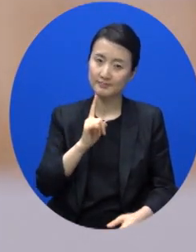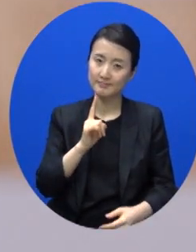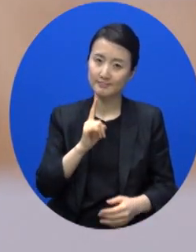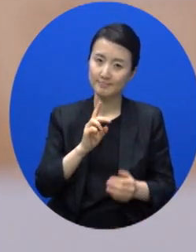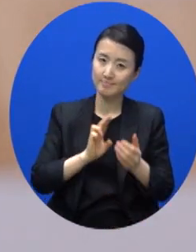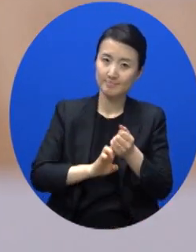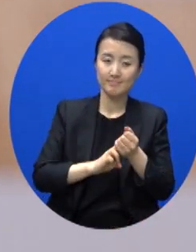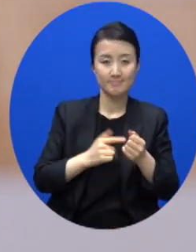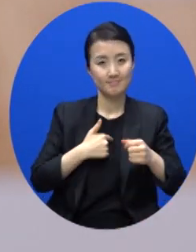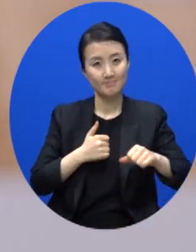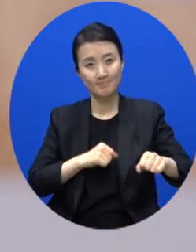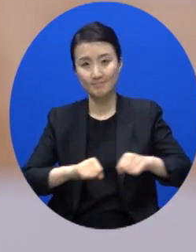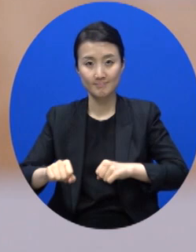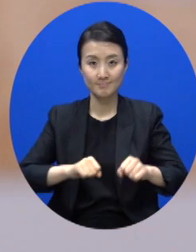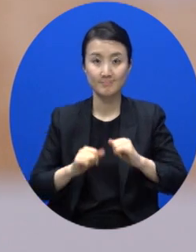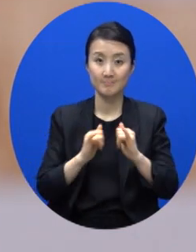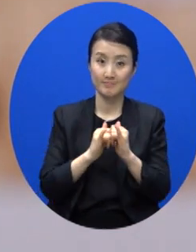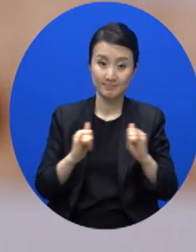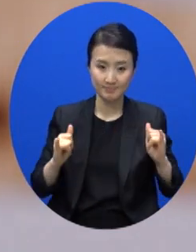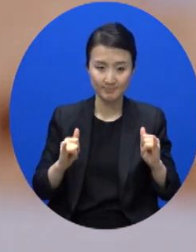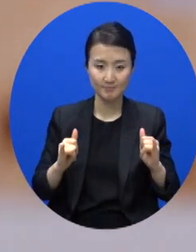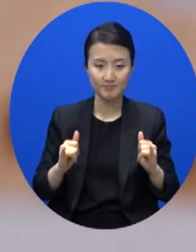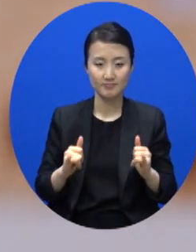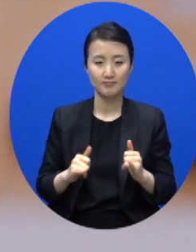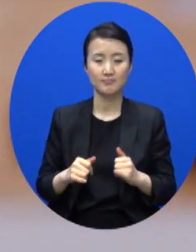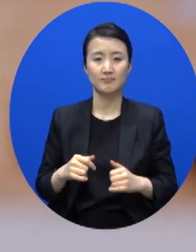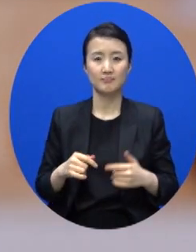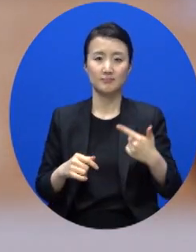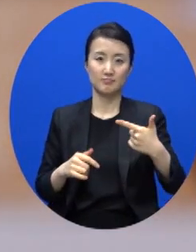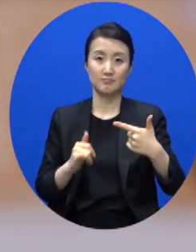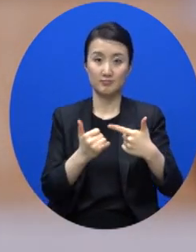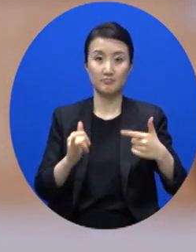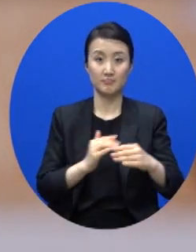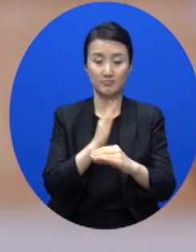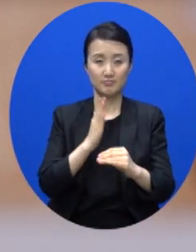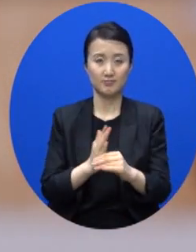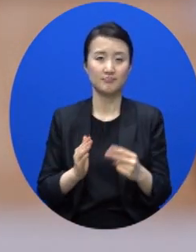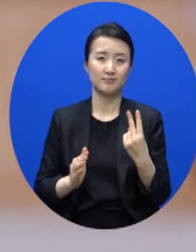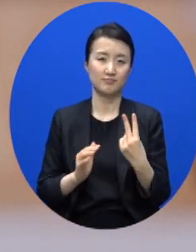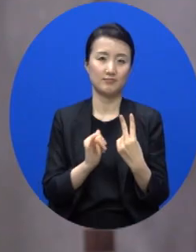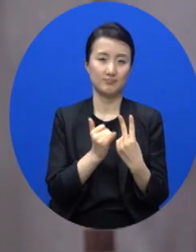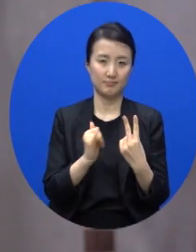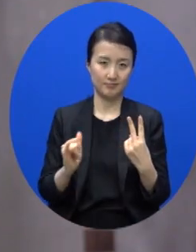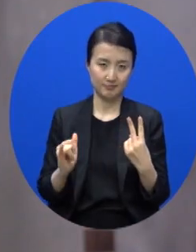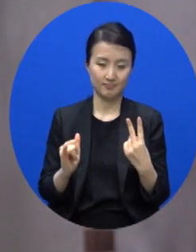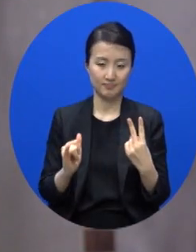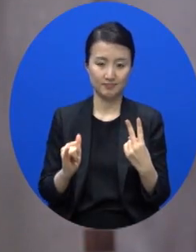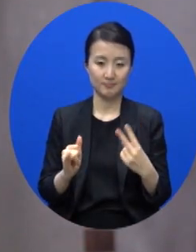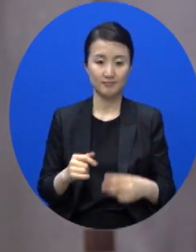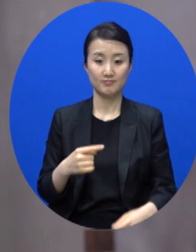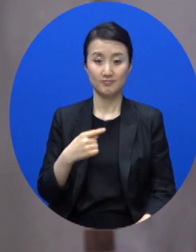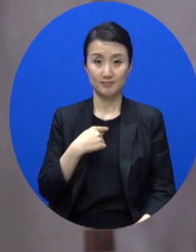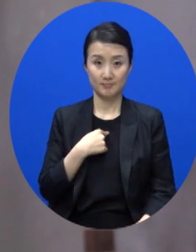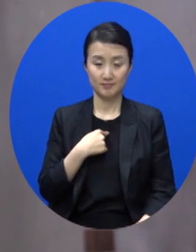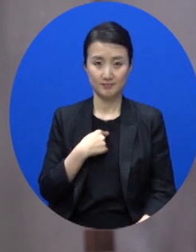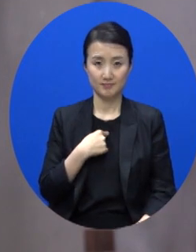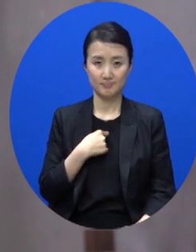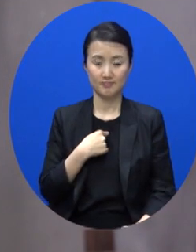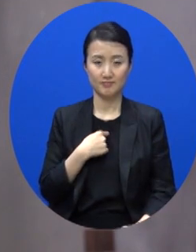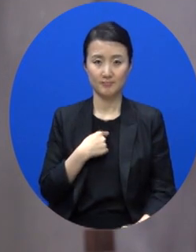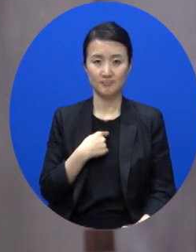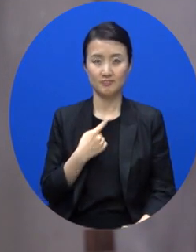예술 활동을 하는 사람은 두 사람밖에 안 나왔습니다. 저희 넷째